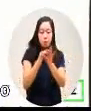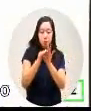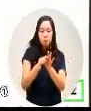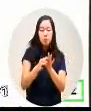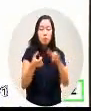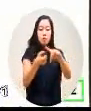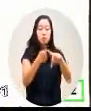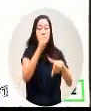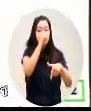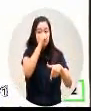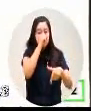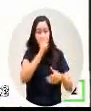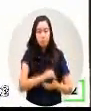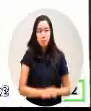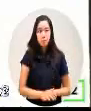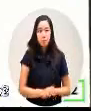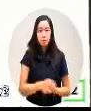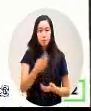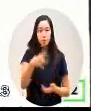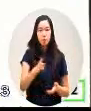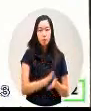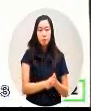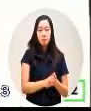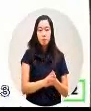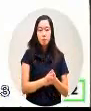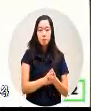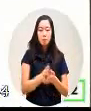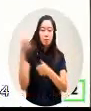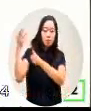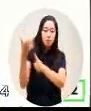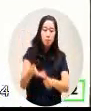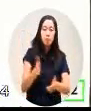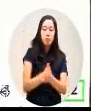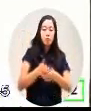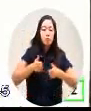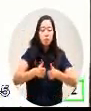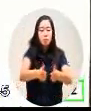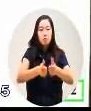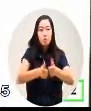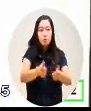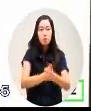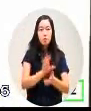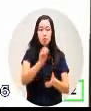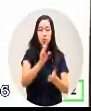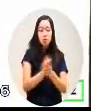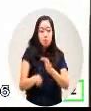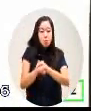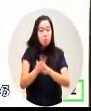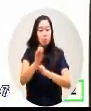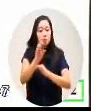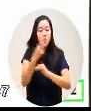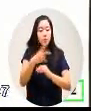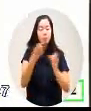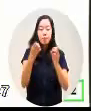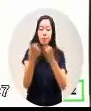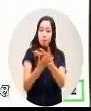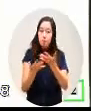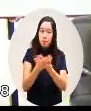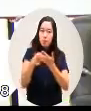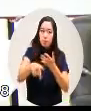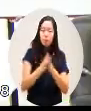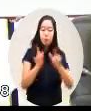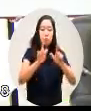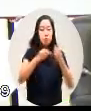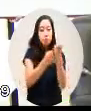的继承道路不予征收之含是否违宪了哈，来做一个探讨，这是经过大法